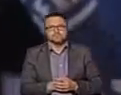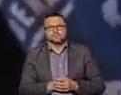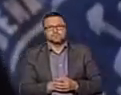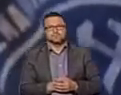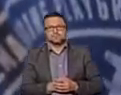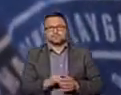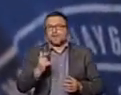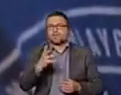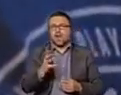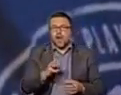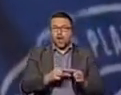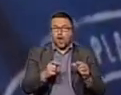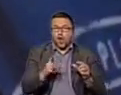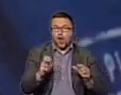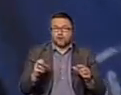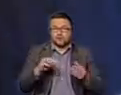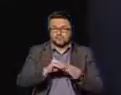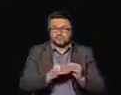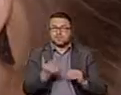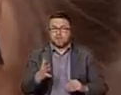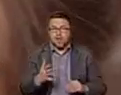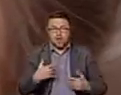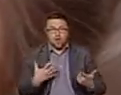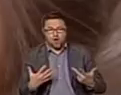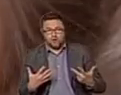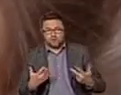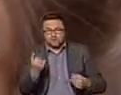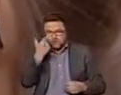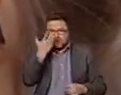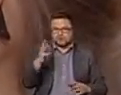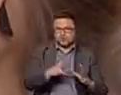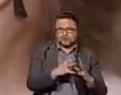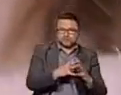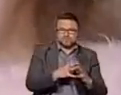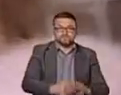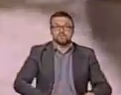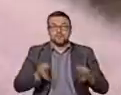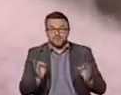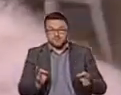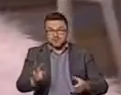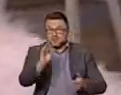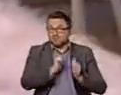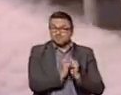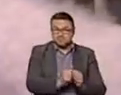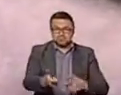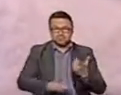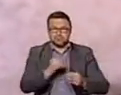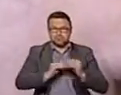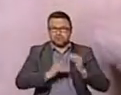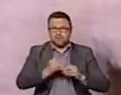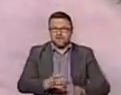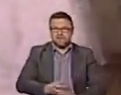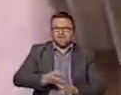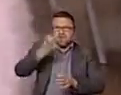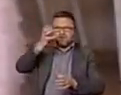No super. Luka, ile masz klocków już? 8. Będziesz do 10? Dziś ich zadaniem było ułożenie wieży z